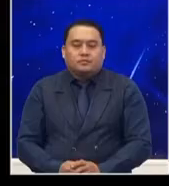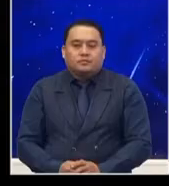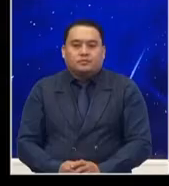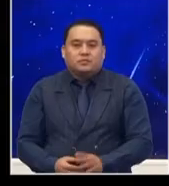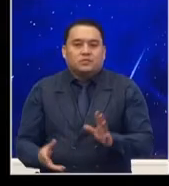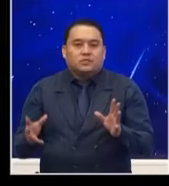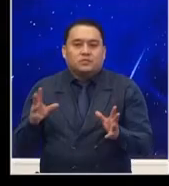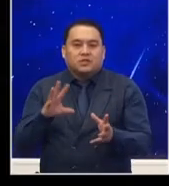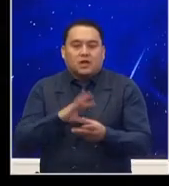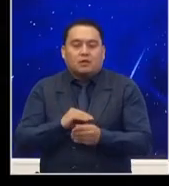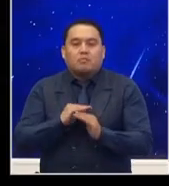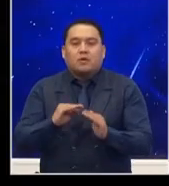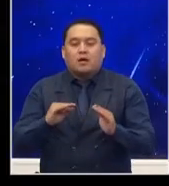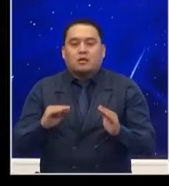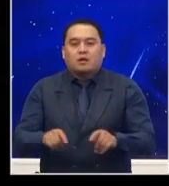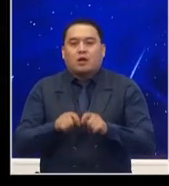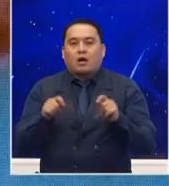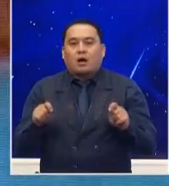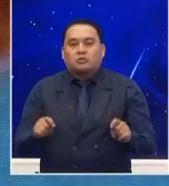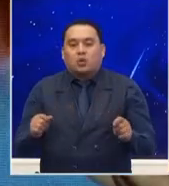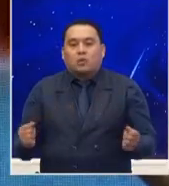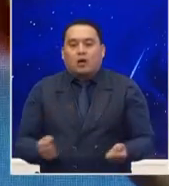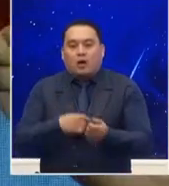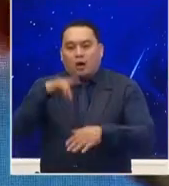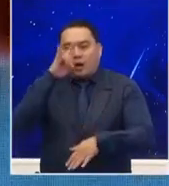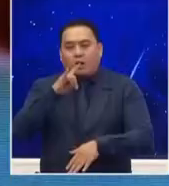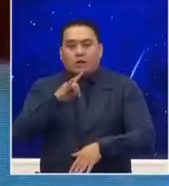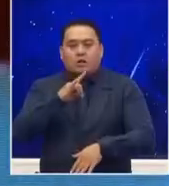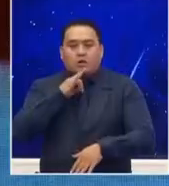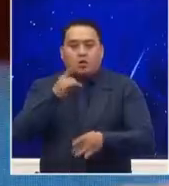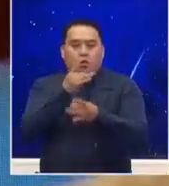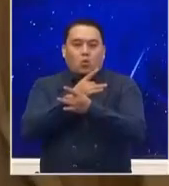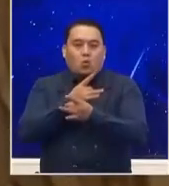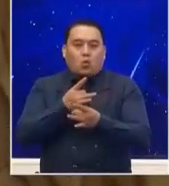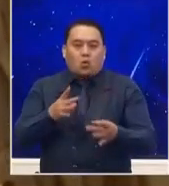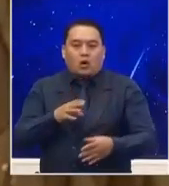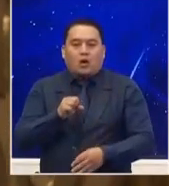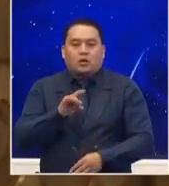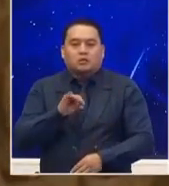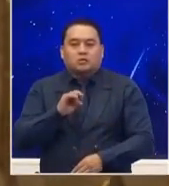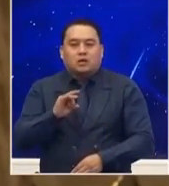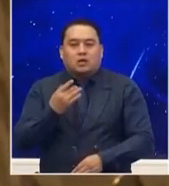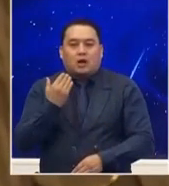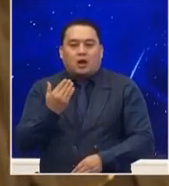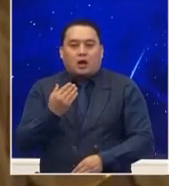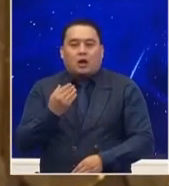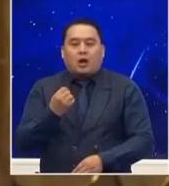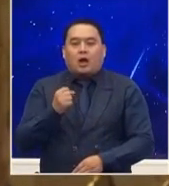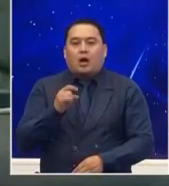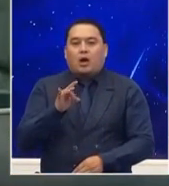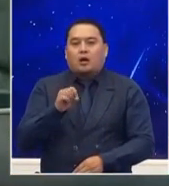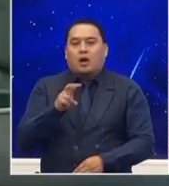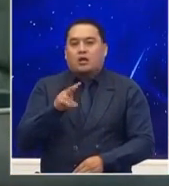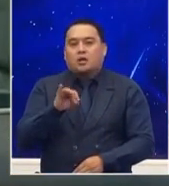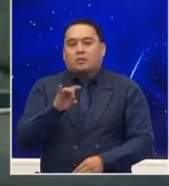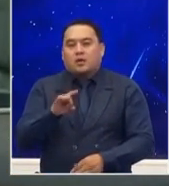Жалпы Қарагемер балалар театрының ашылуына мұрындық болған Қазақстан Республикасының мәдениет қайраткері Асқар Наймантаев Қарагемер ауылында негізін